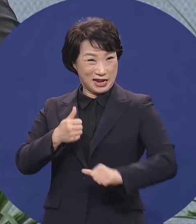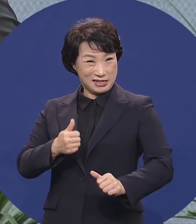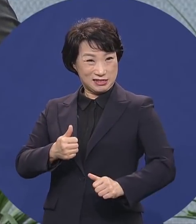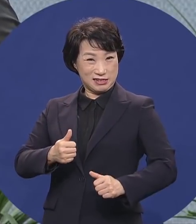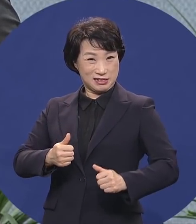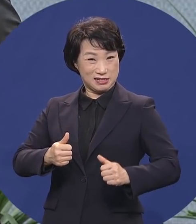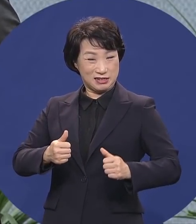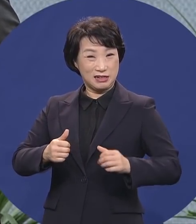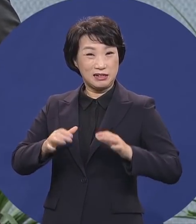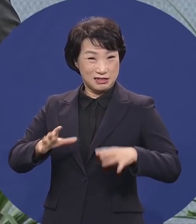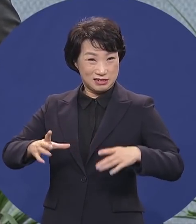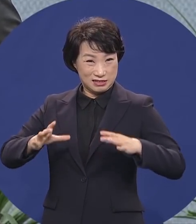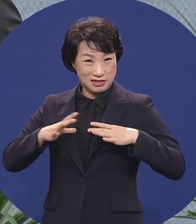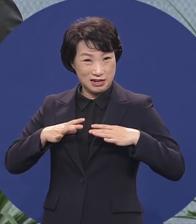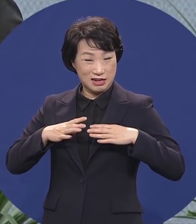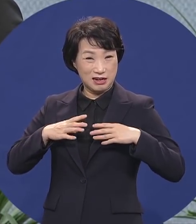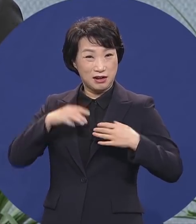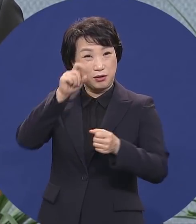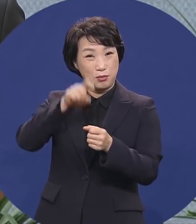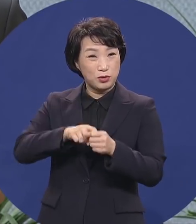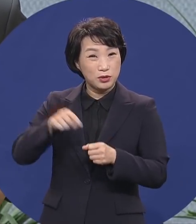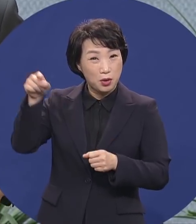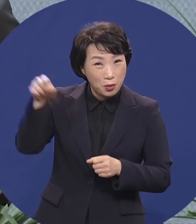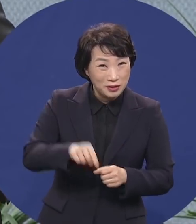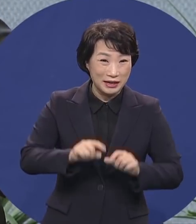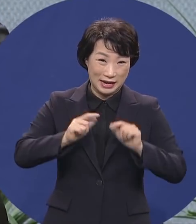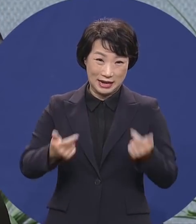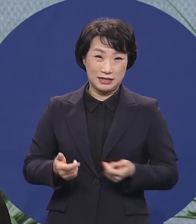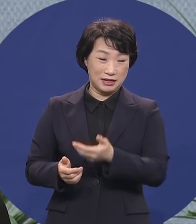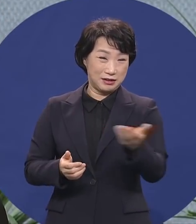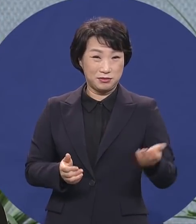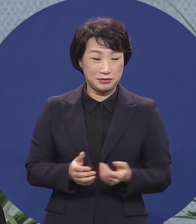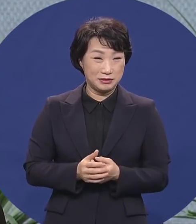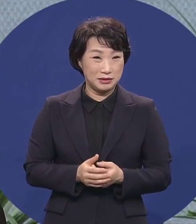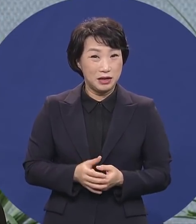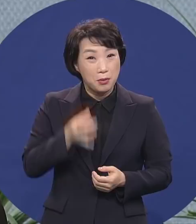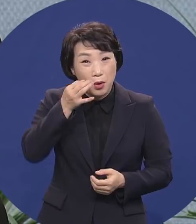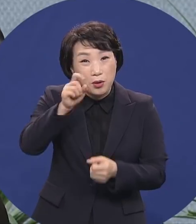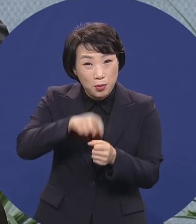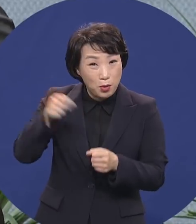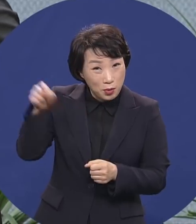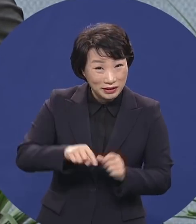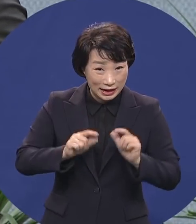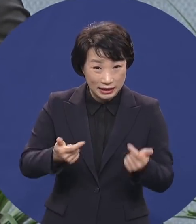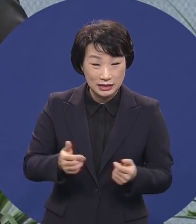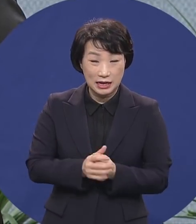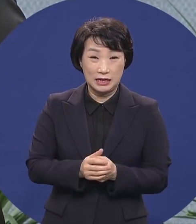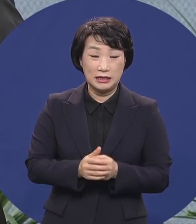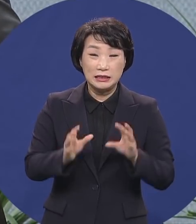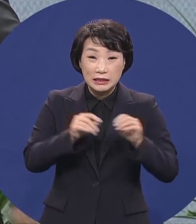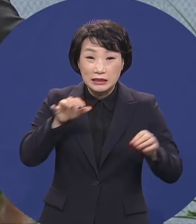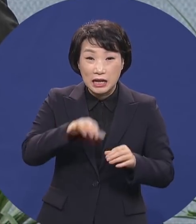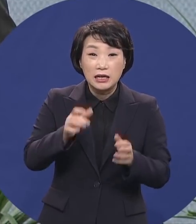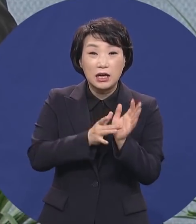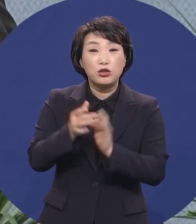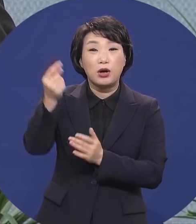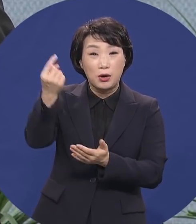아들이다 라고 우리에게 자기를 보여주러 온 것이 아니고, 이 땅에